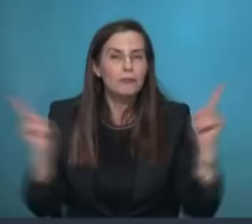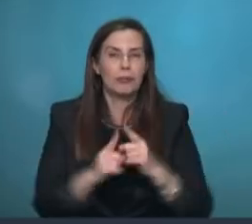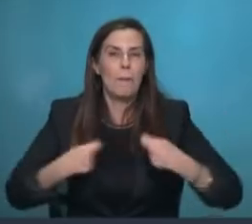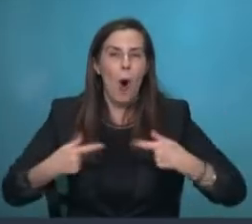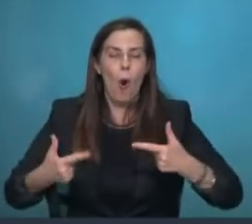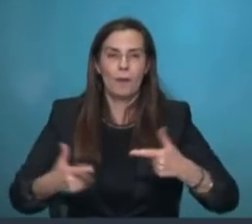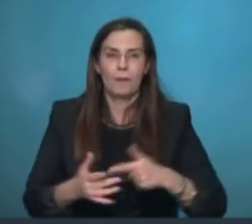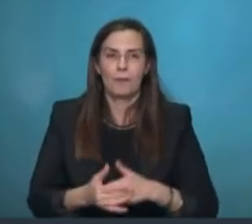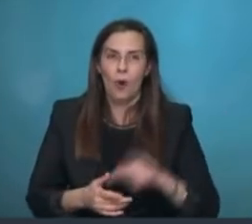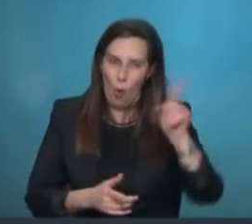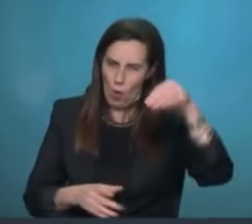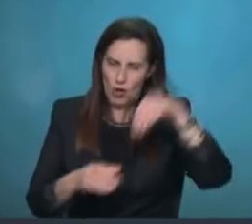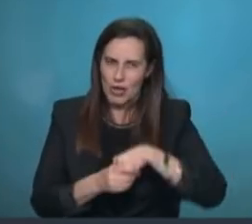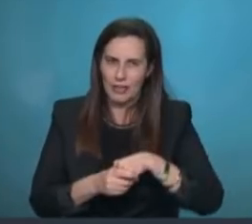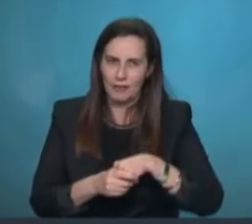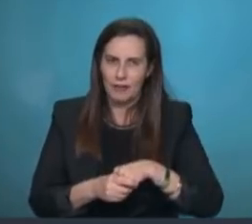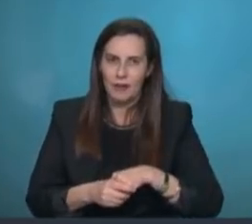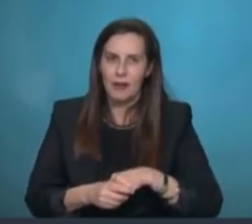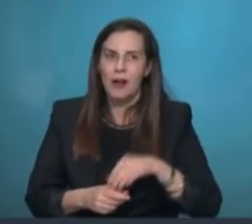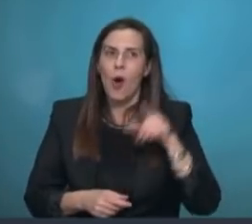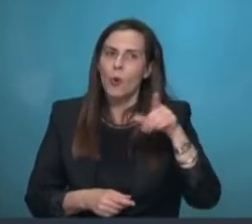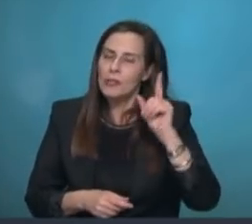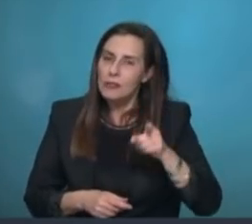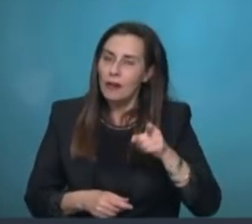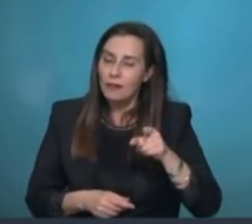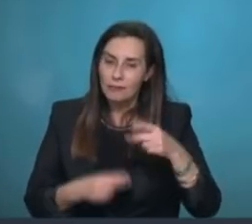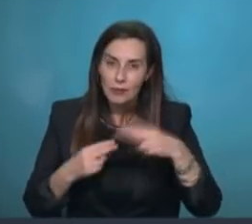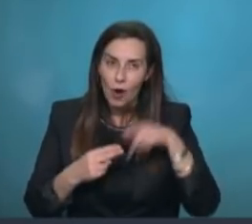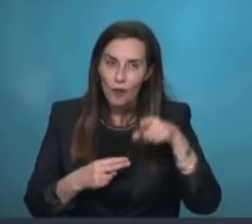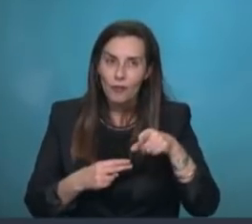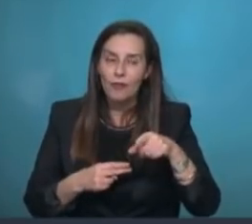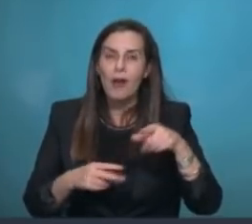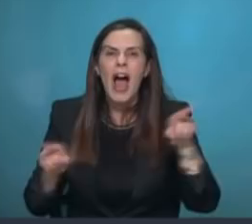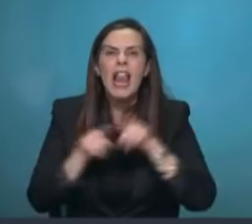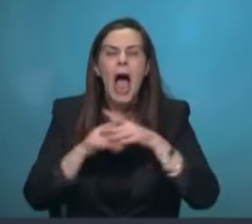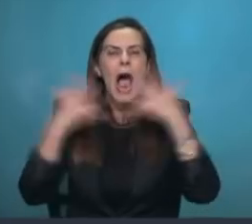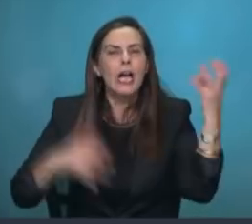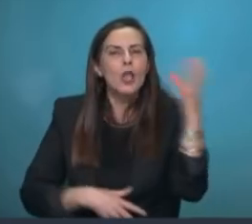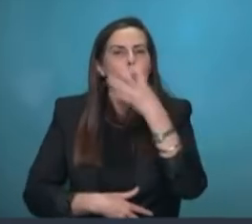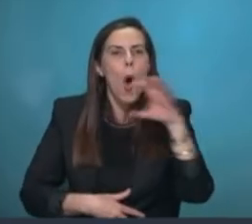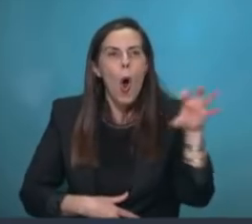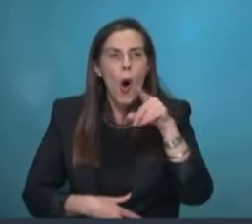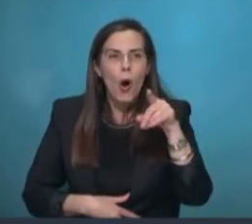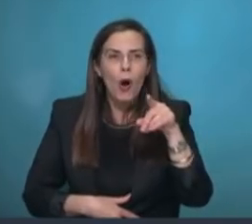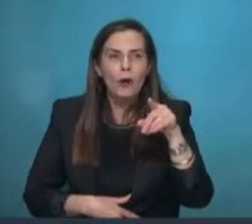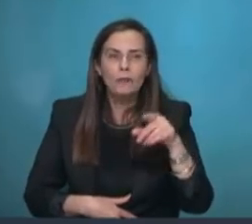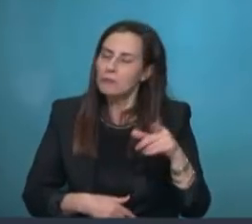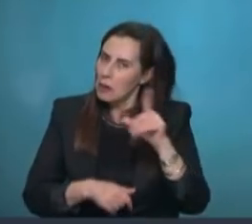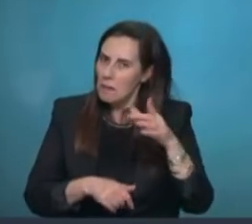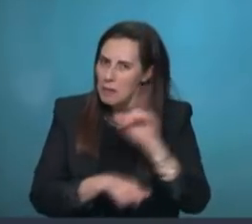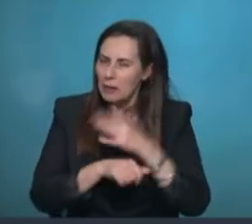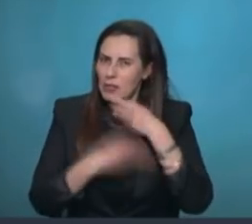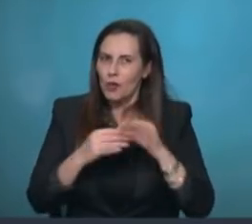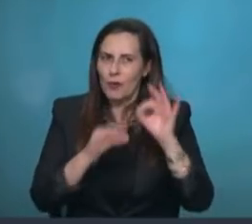לא השתתף בה, הוא לעומתם צפוי להיכנס בקרוב לבית האח הגדול כאן בישראל שמאירה לו בינתיים פנים. İlk defa